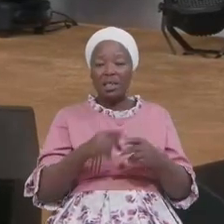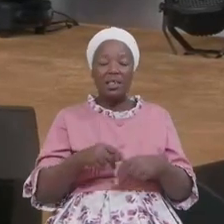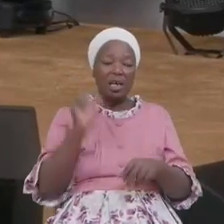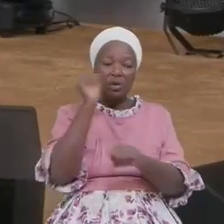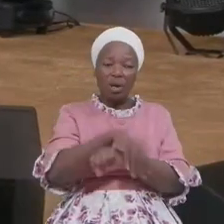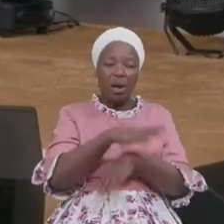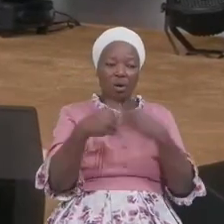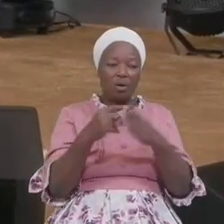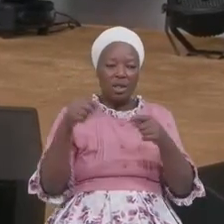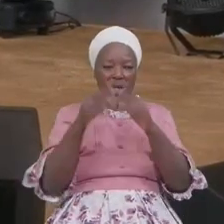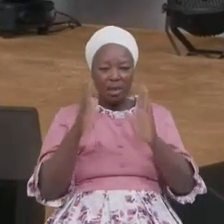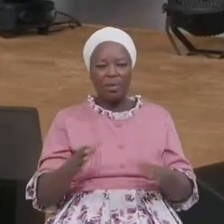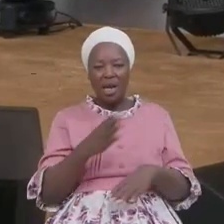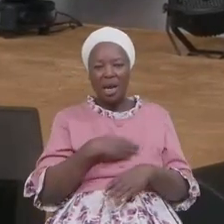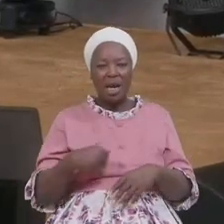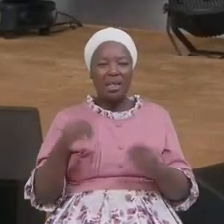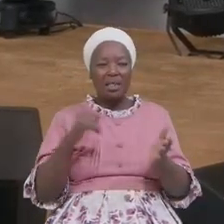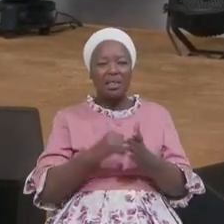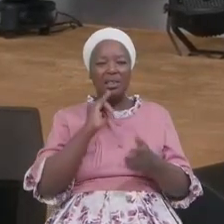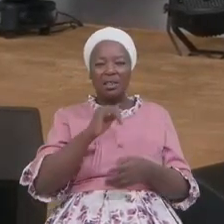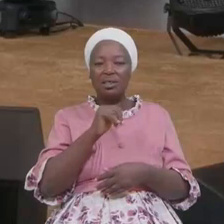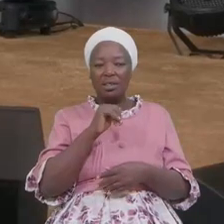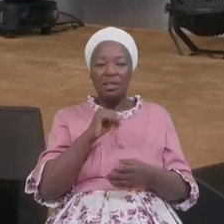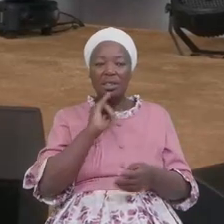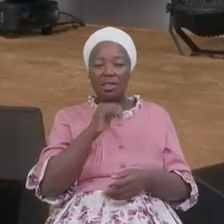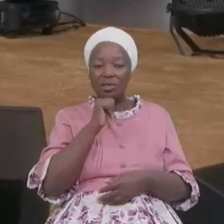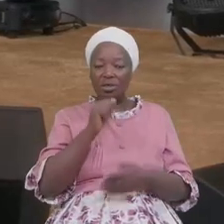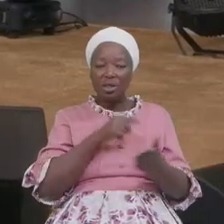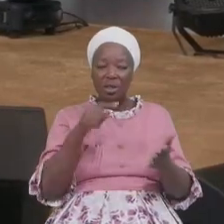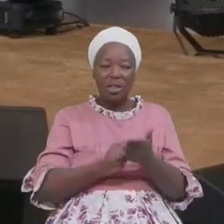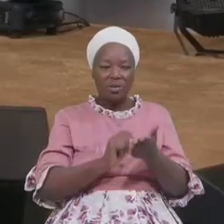Cela n'est-il pas écrit dans le livre du